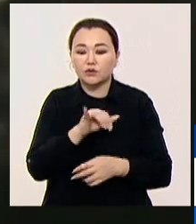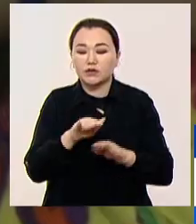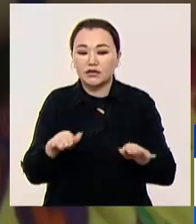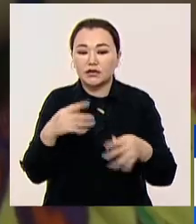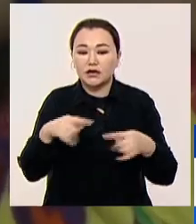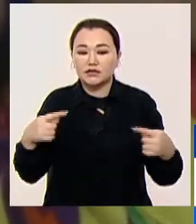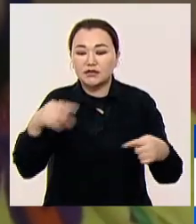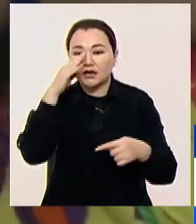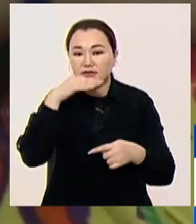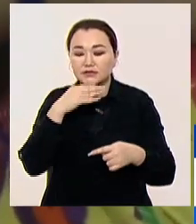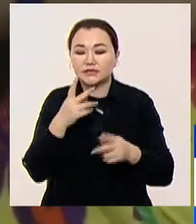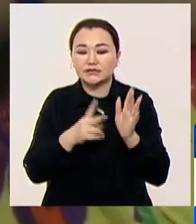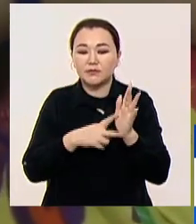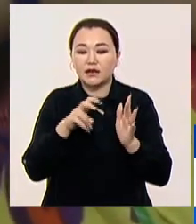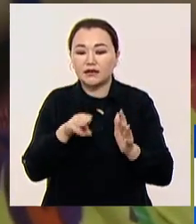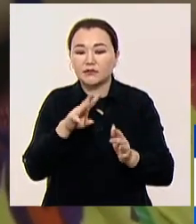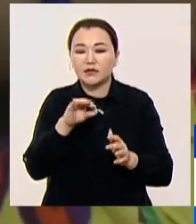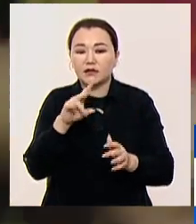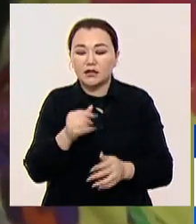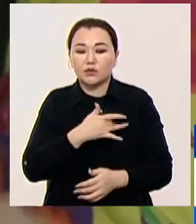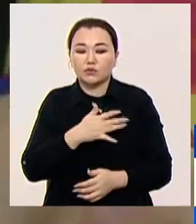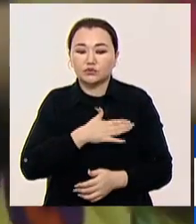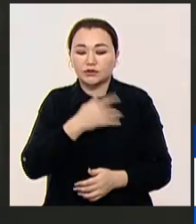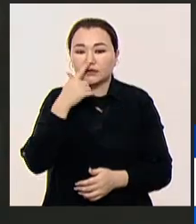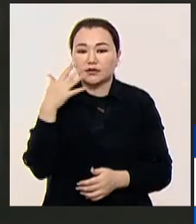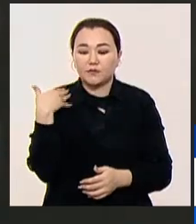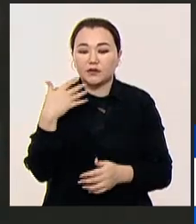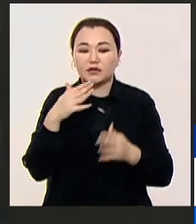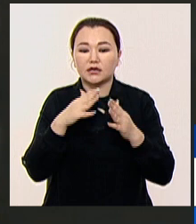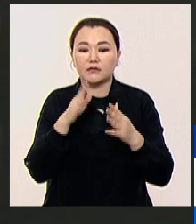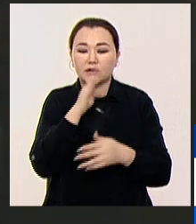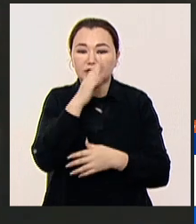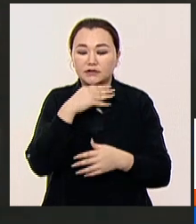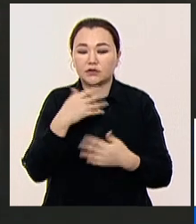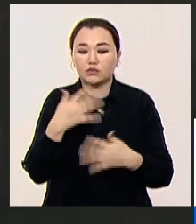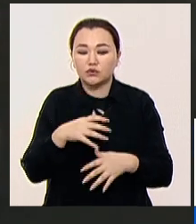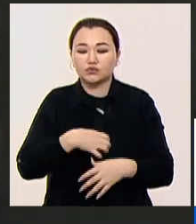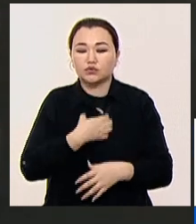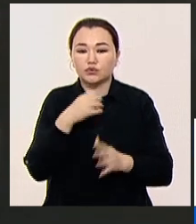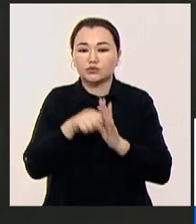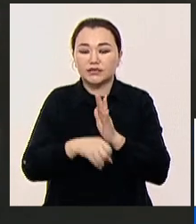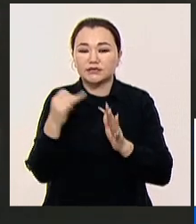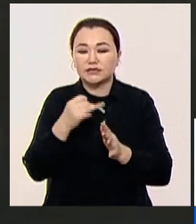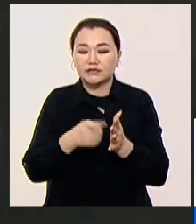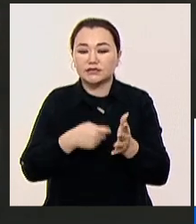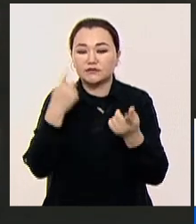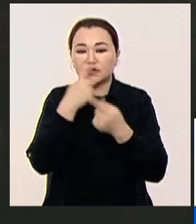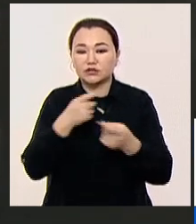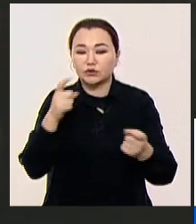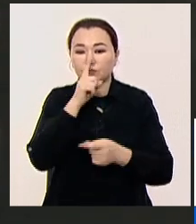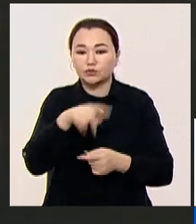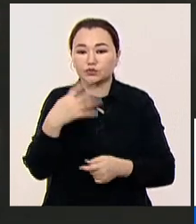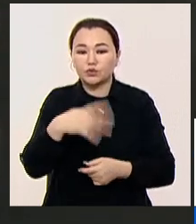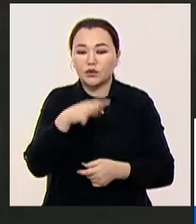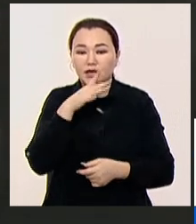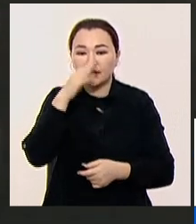разные отцы. Недавно 7-летнюю Милану удочерили приемные родители. Подробности жуткого убийства в интересах следствия не разглашают.